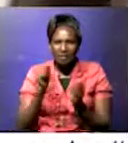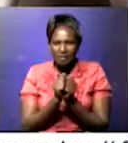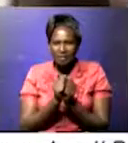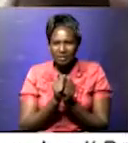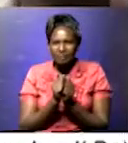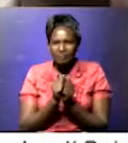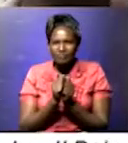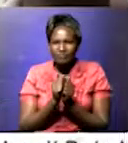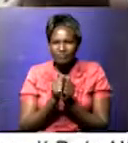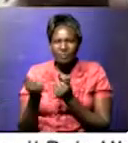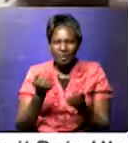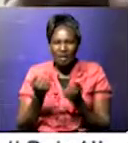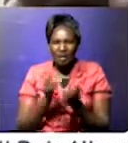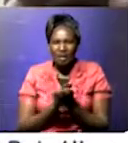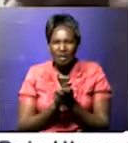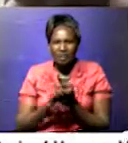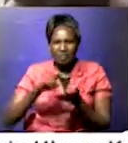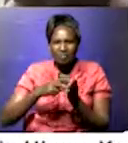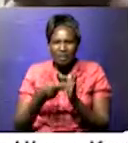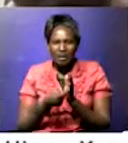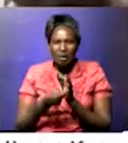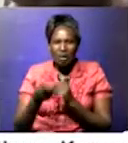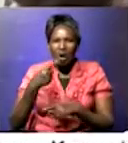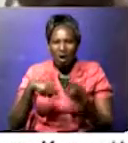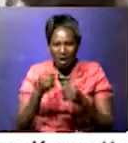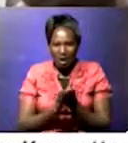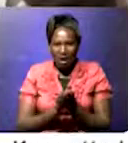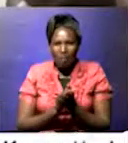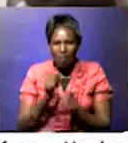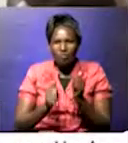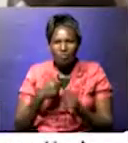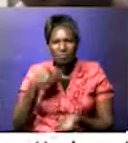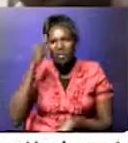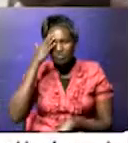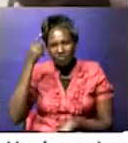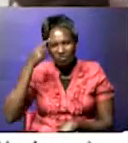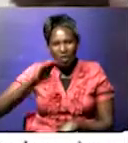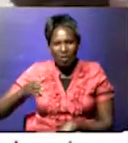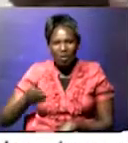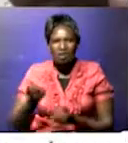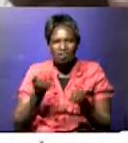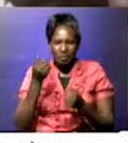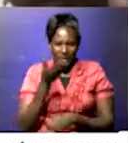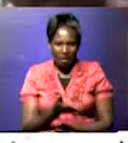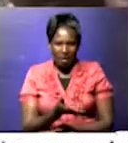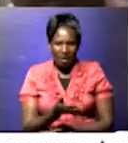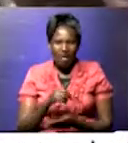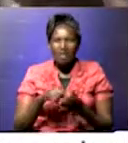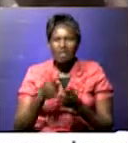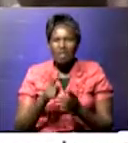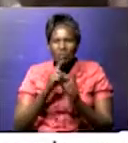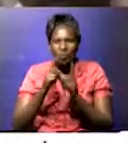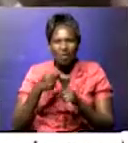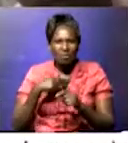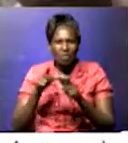cabin branded maendeleo chap chap, of which tunajua ni za county, zikafika. Na hawakuongea na mimi